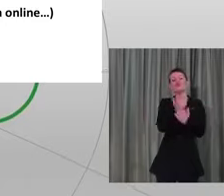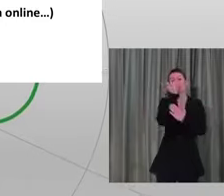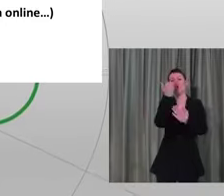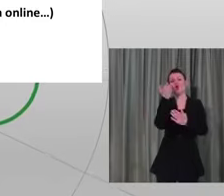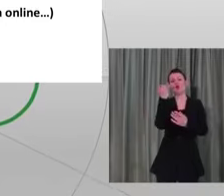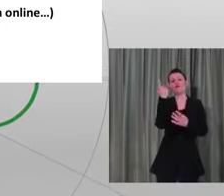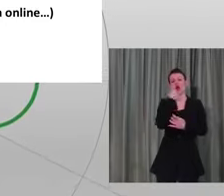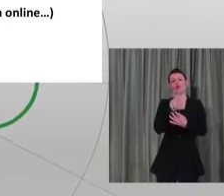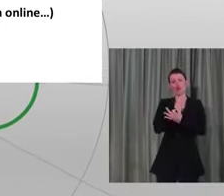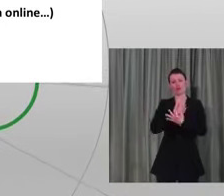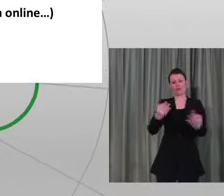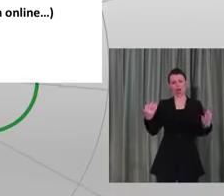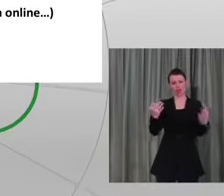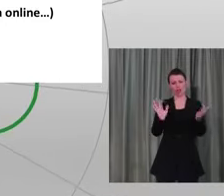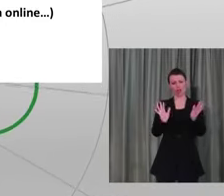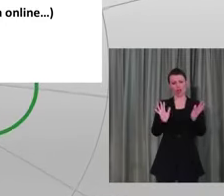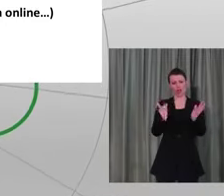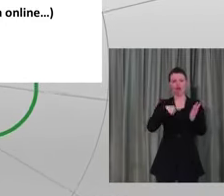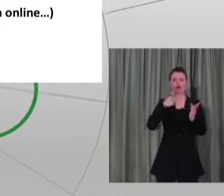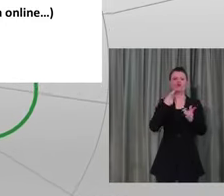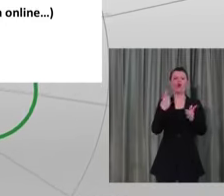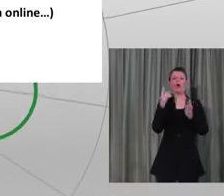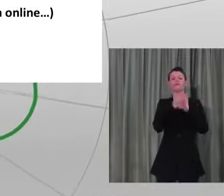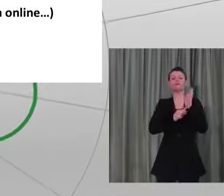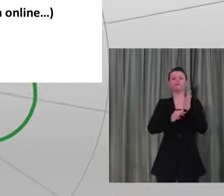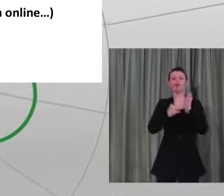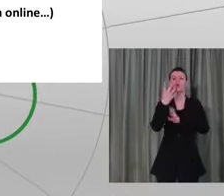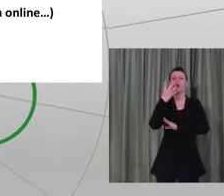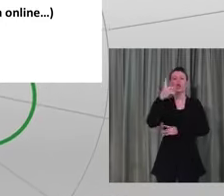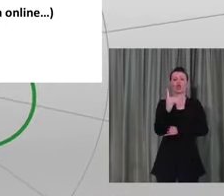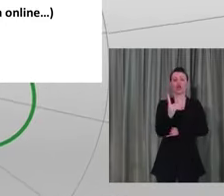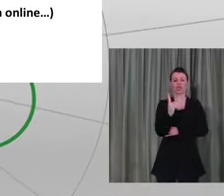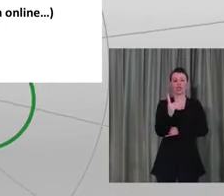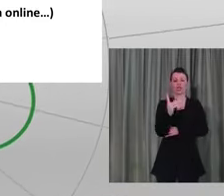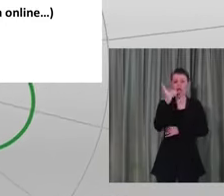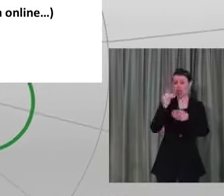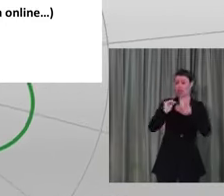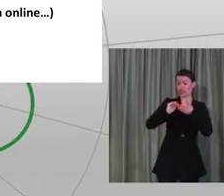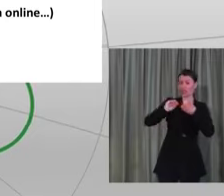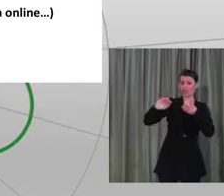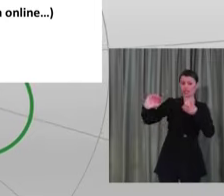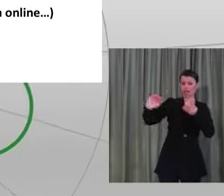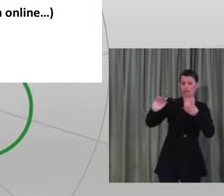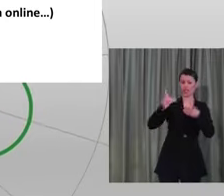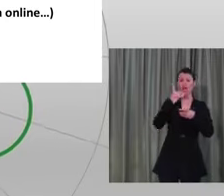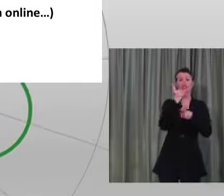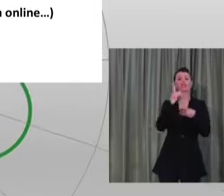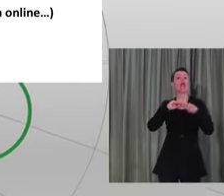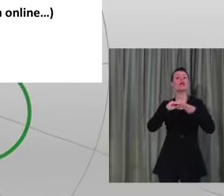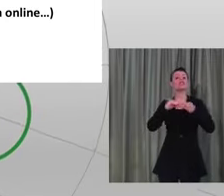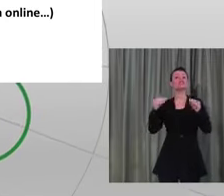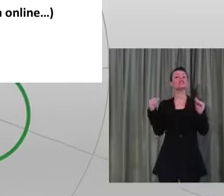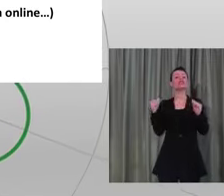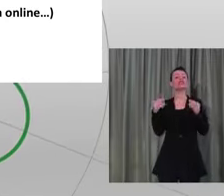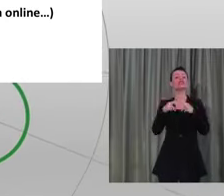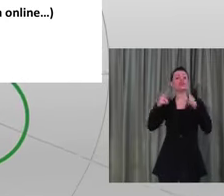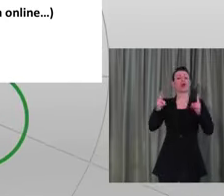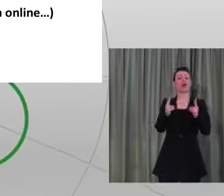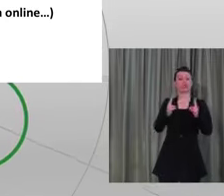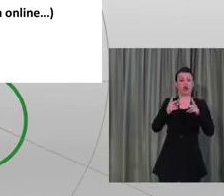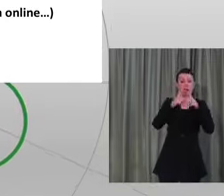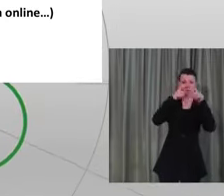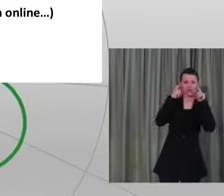le 4 di la distanza dispositivi di protezione ovvero mascherine guanti gel a